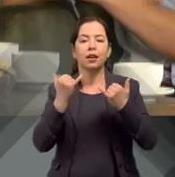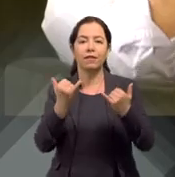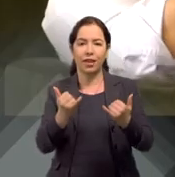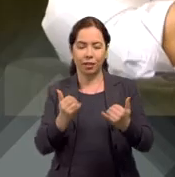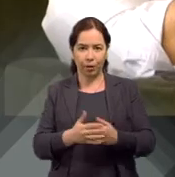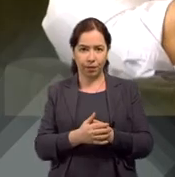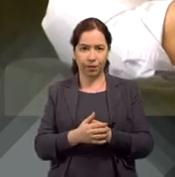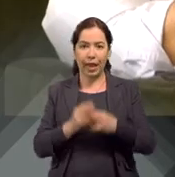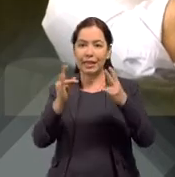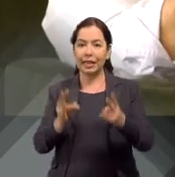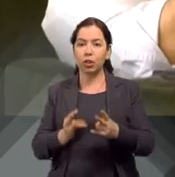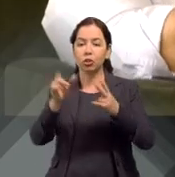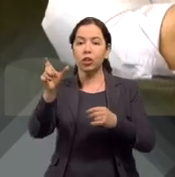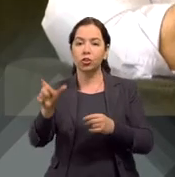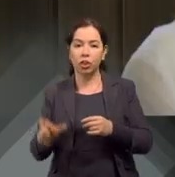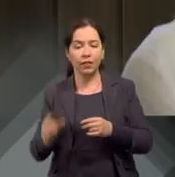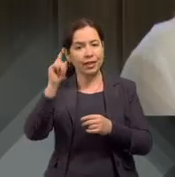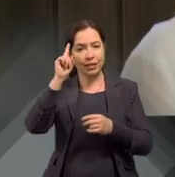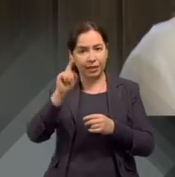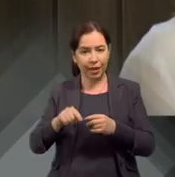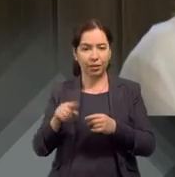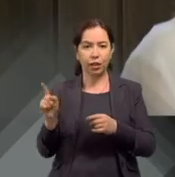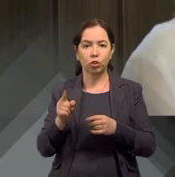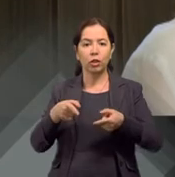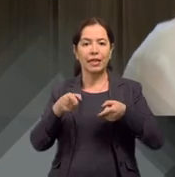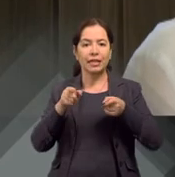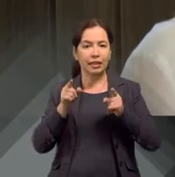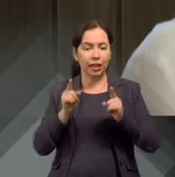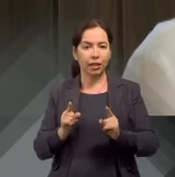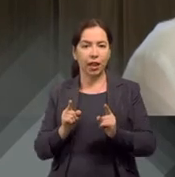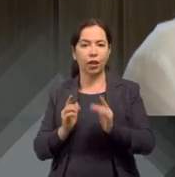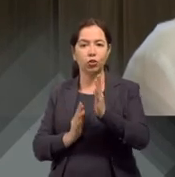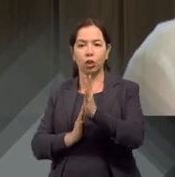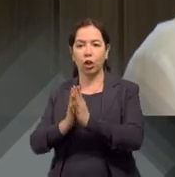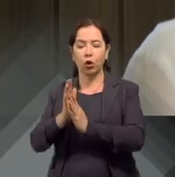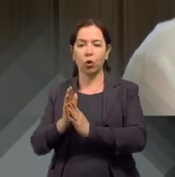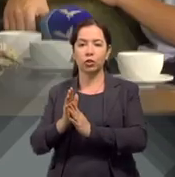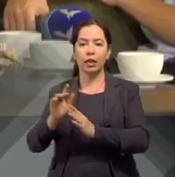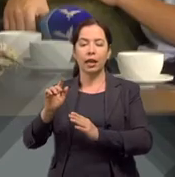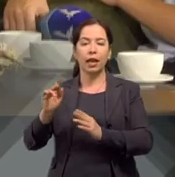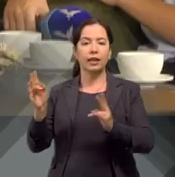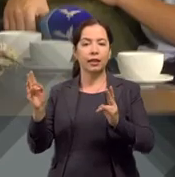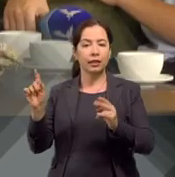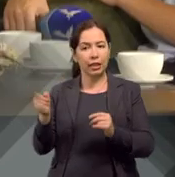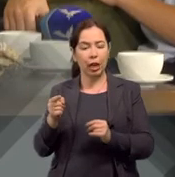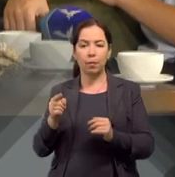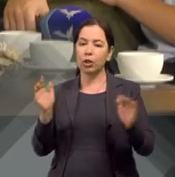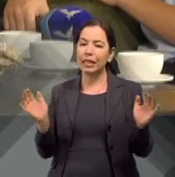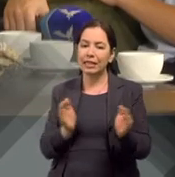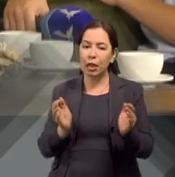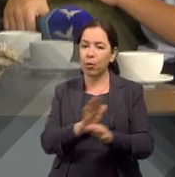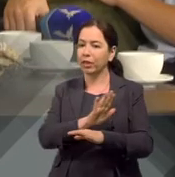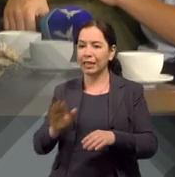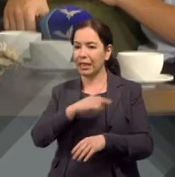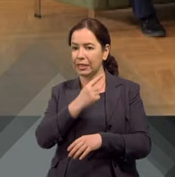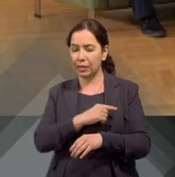Лизе. Нежный человек знает, что настоящий рост требует заботы, а не силы. В нашем